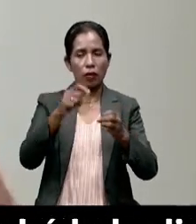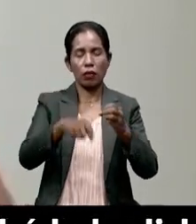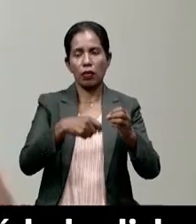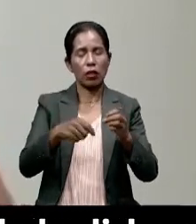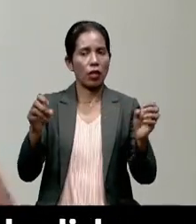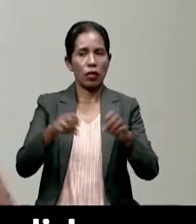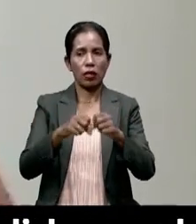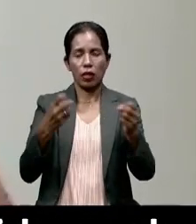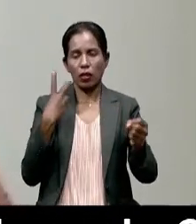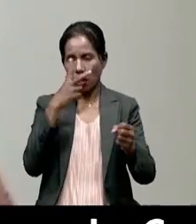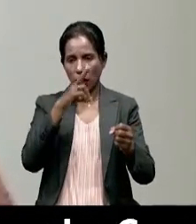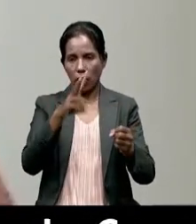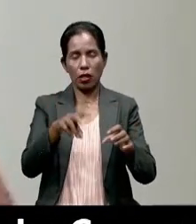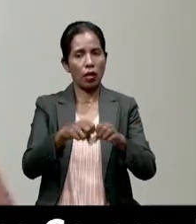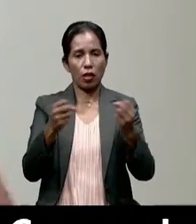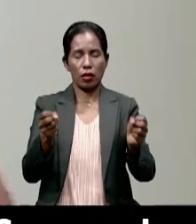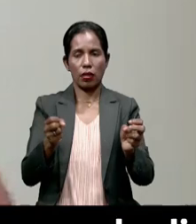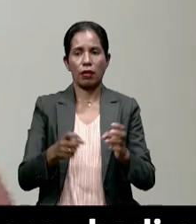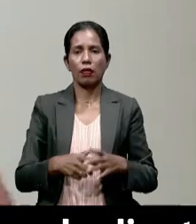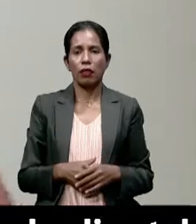lahal operasional otomatis